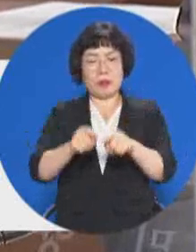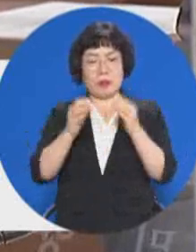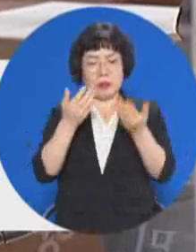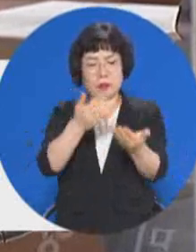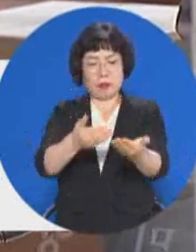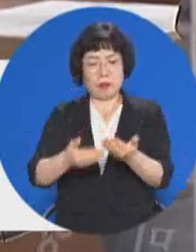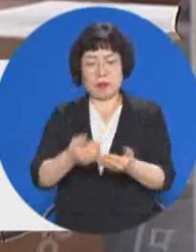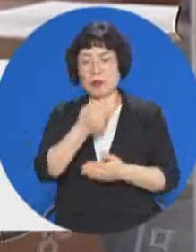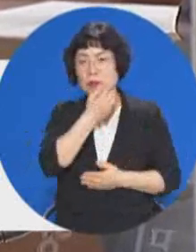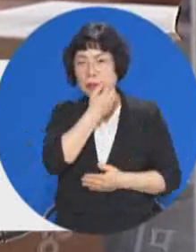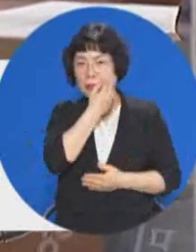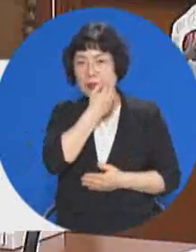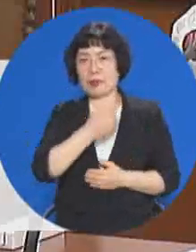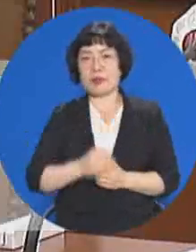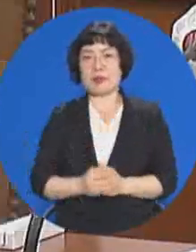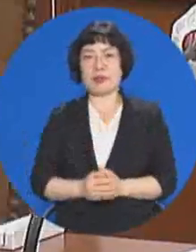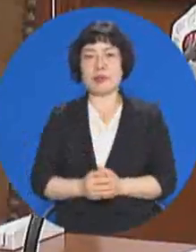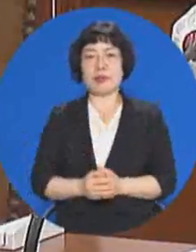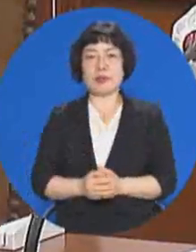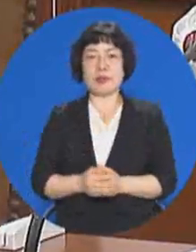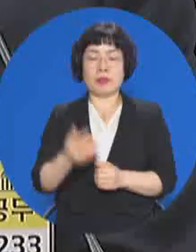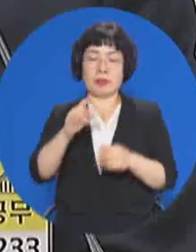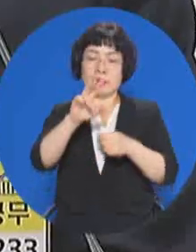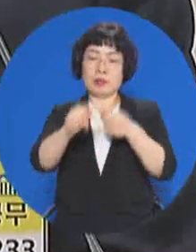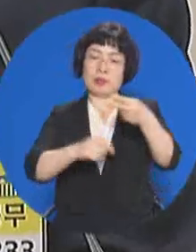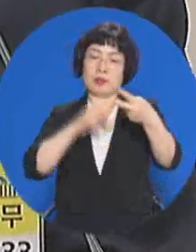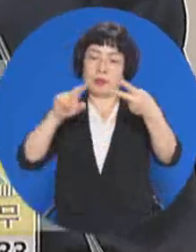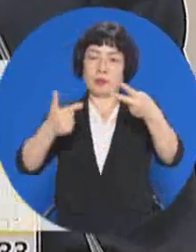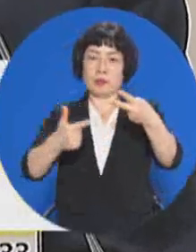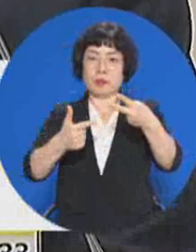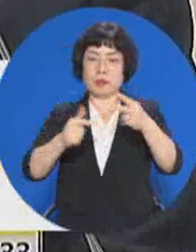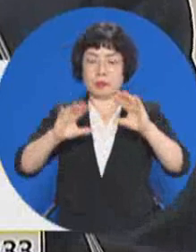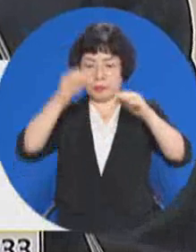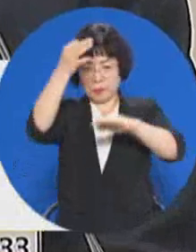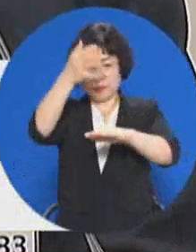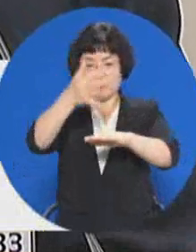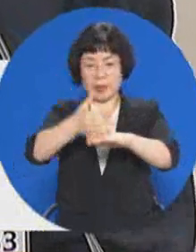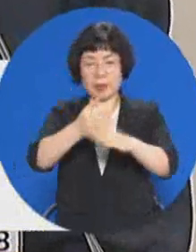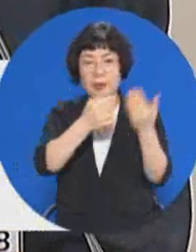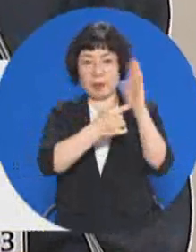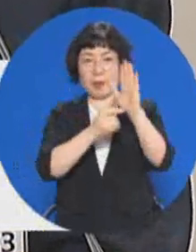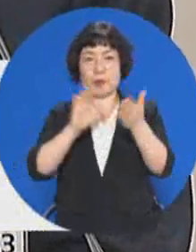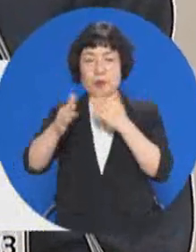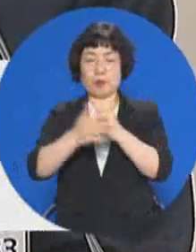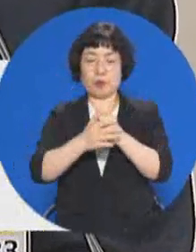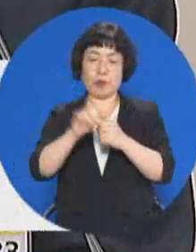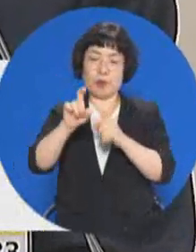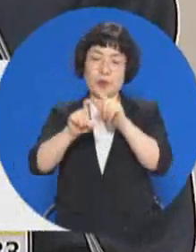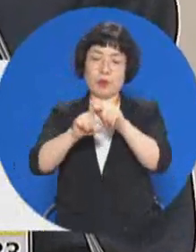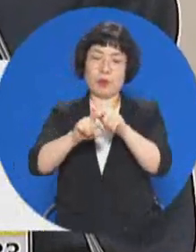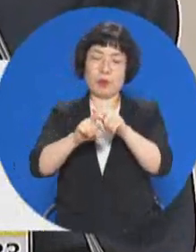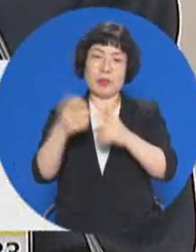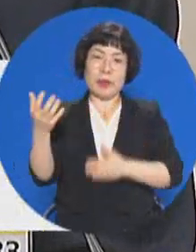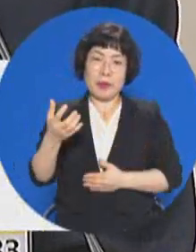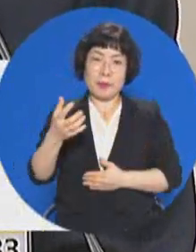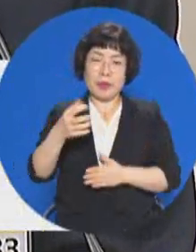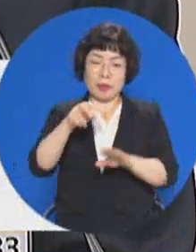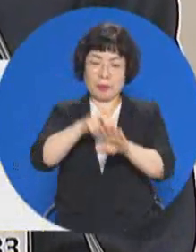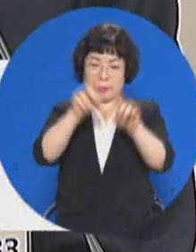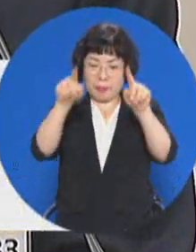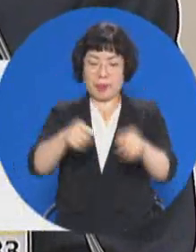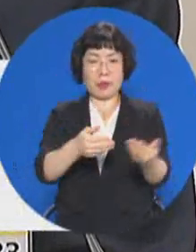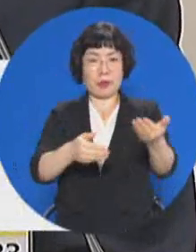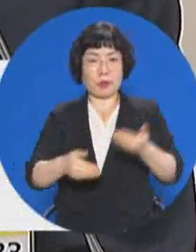그런 진단서는 아니라고 보이고요. 지난 16일 대국민 사과를 발표한 뒤에 허리에 염좌 및 긴장이라는 진단서를